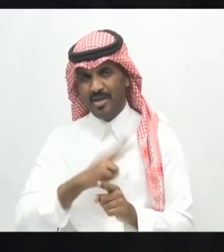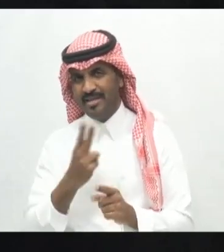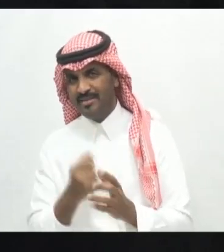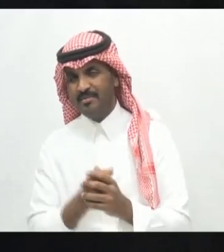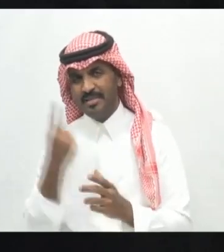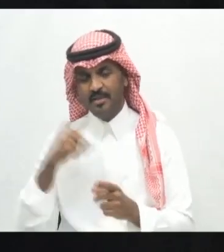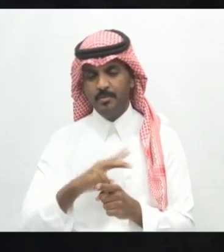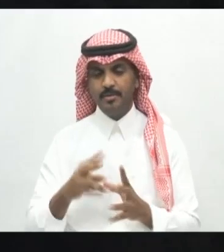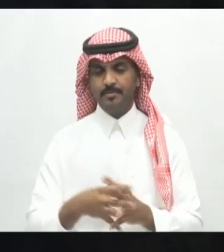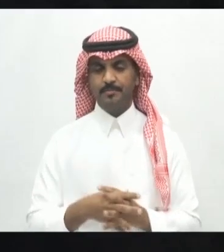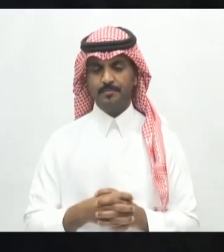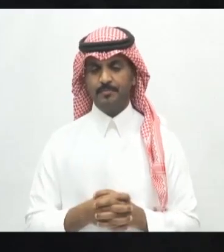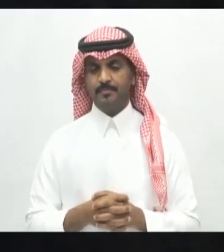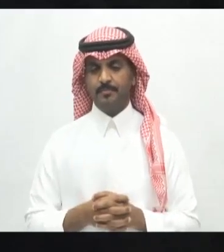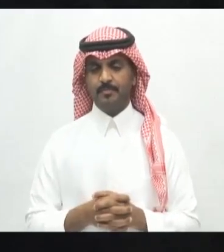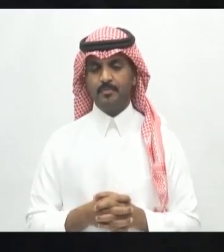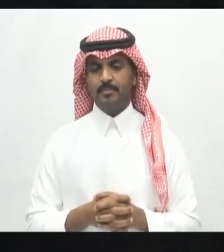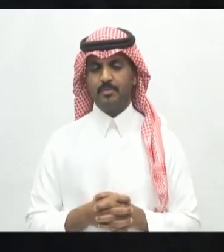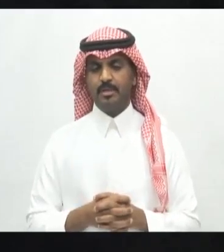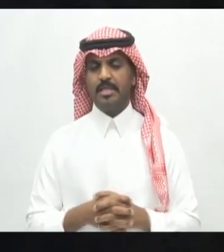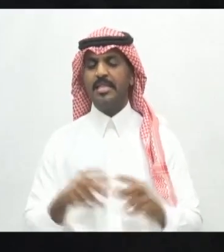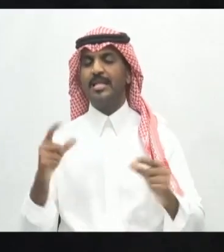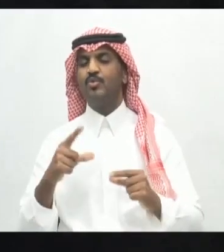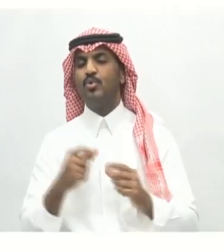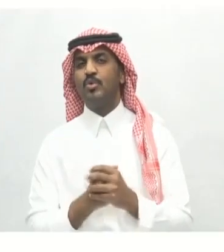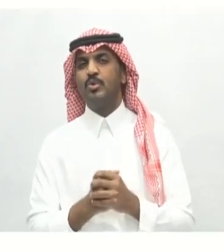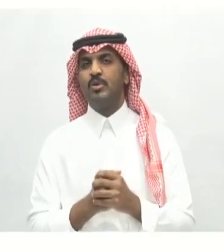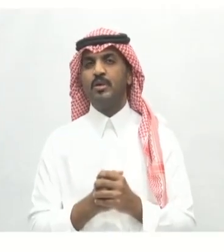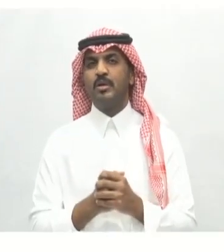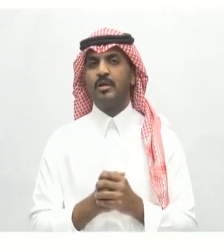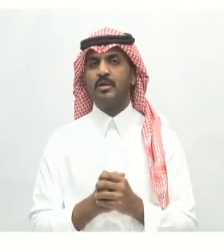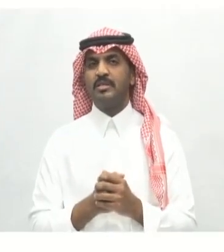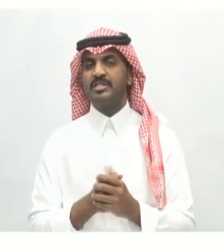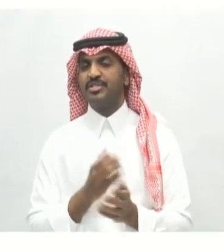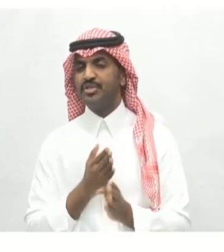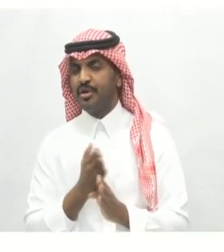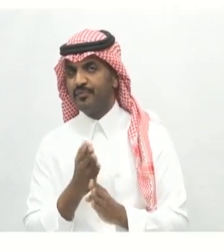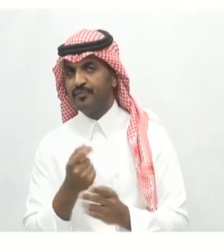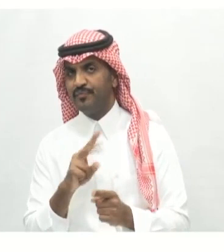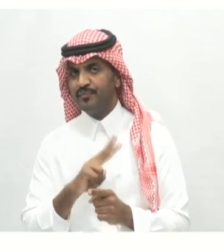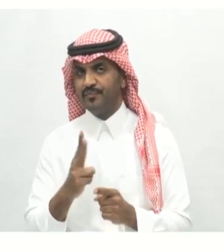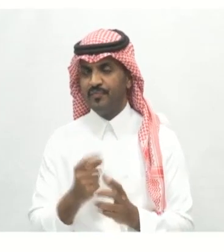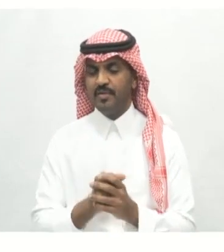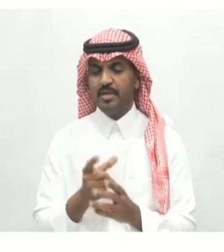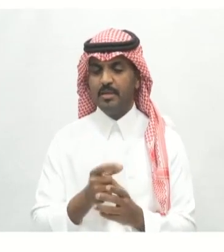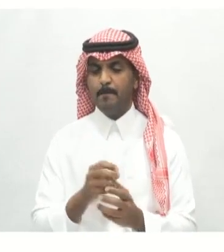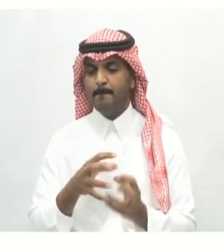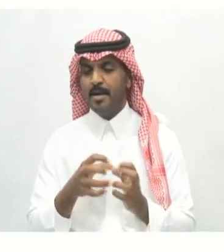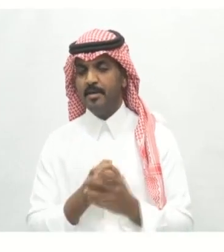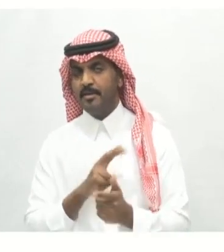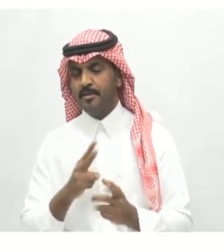الى غيره هنا قد تدل بعض القرائن على صرف النهي الى معاني